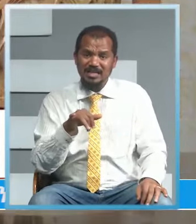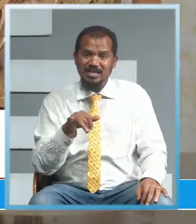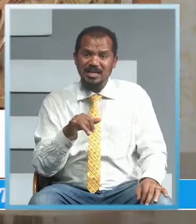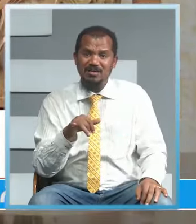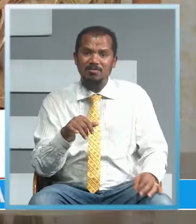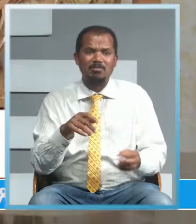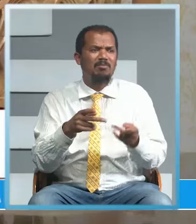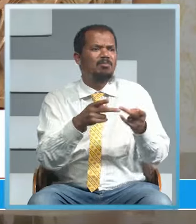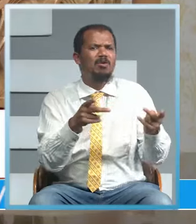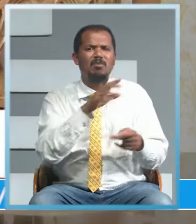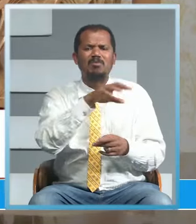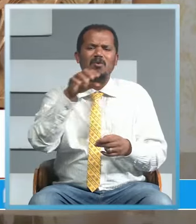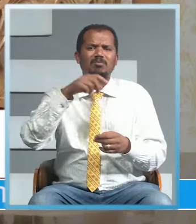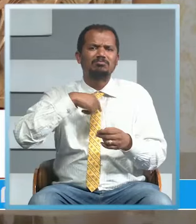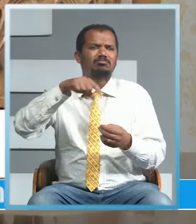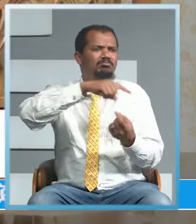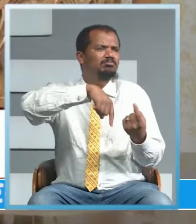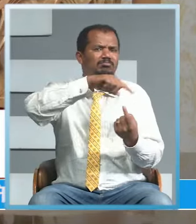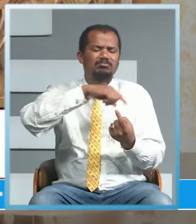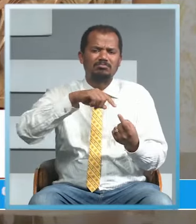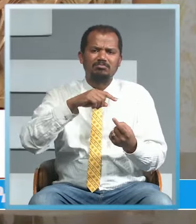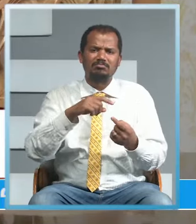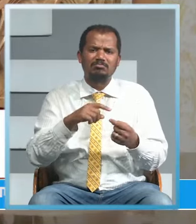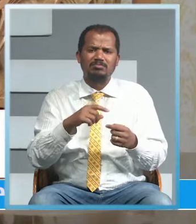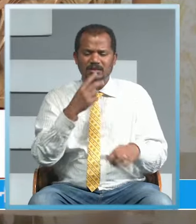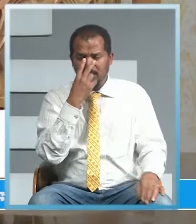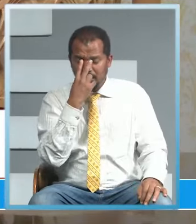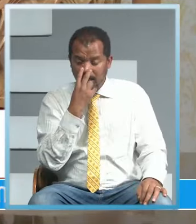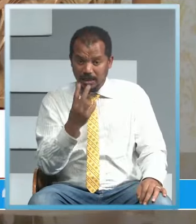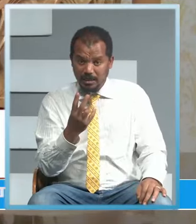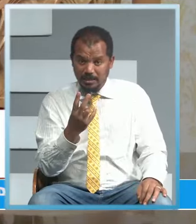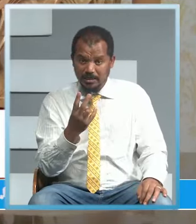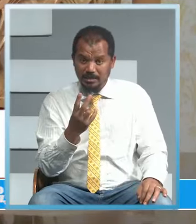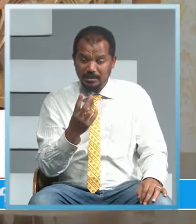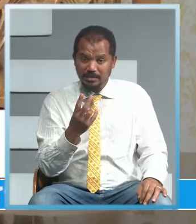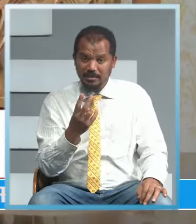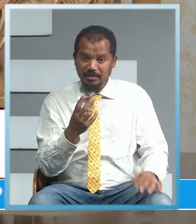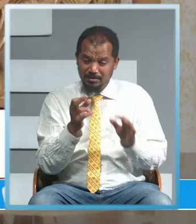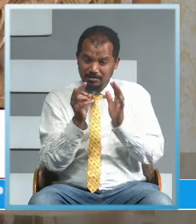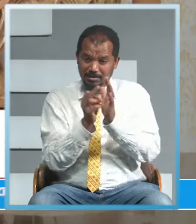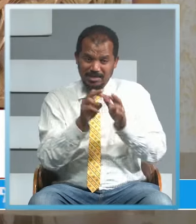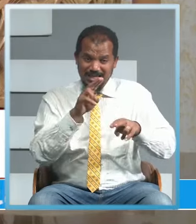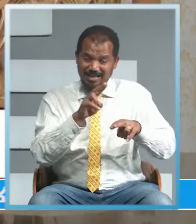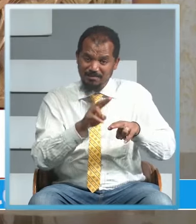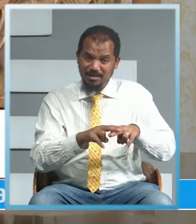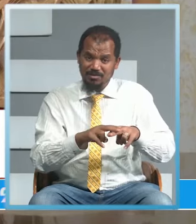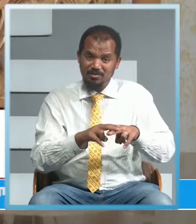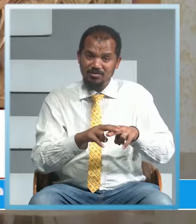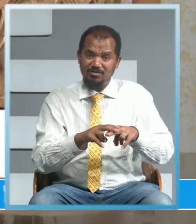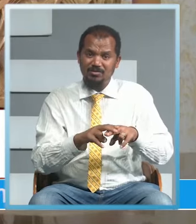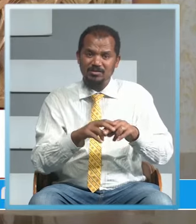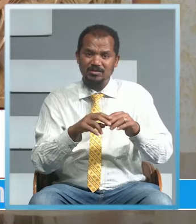አይነት በየቦታው የዞርን እስከ ብሎክ ድረስ እያየን በሕግ